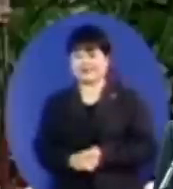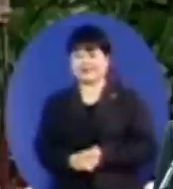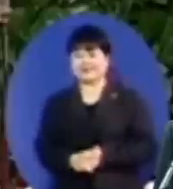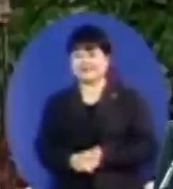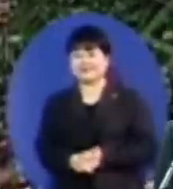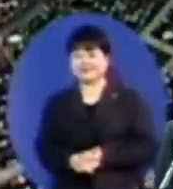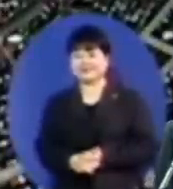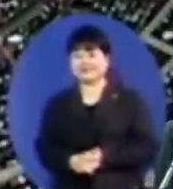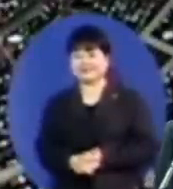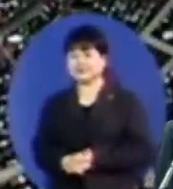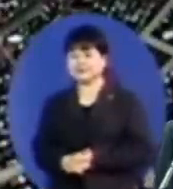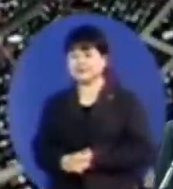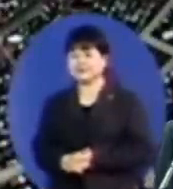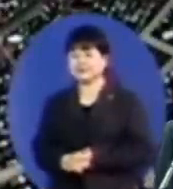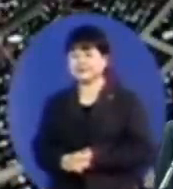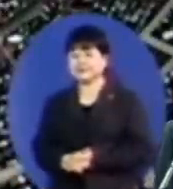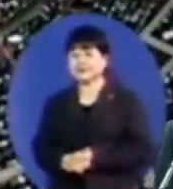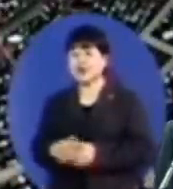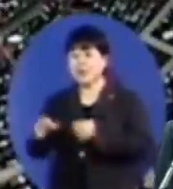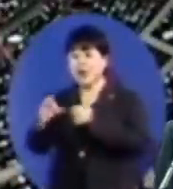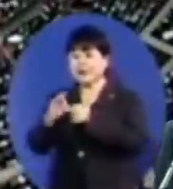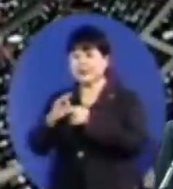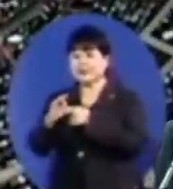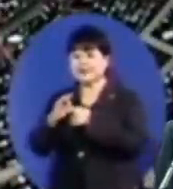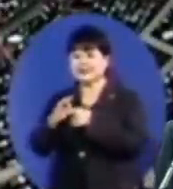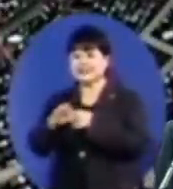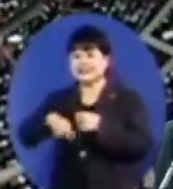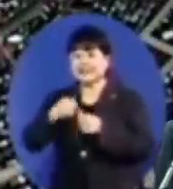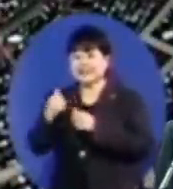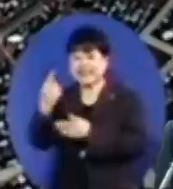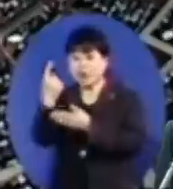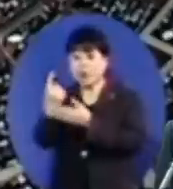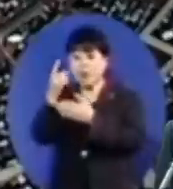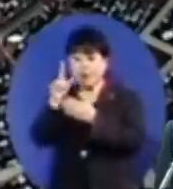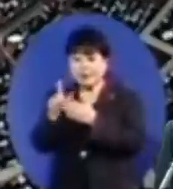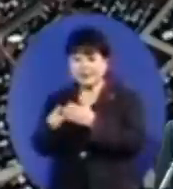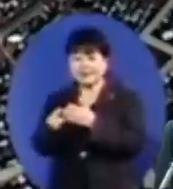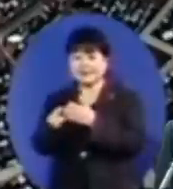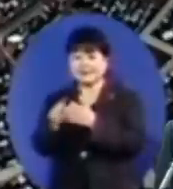없습니다. 그러면 자기를 따라오면